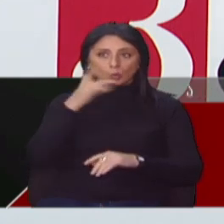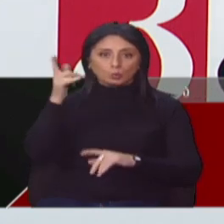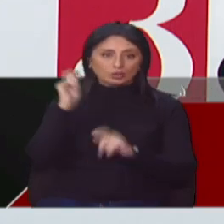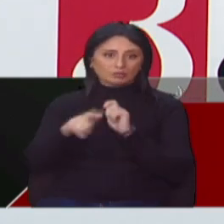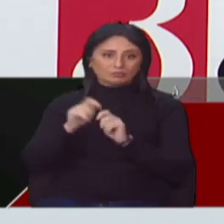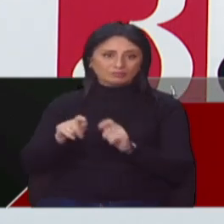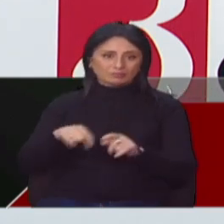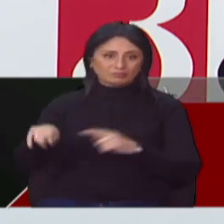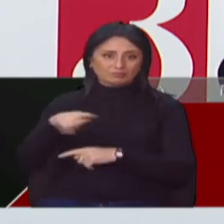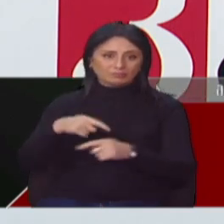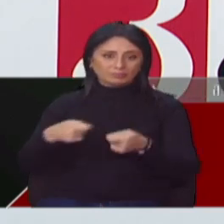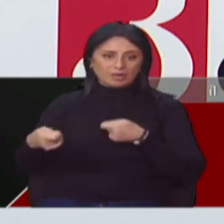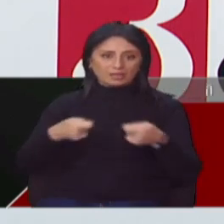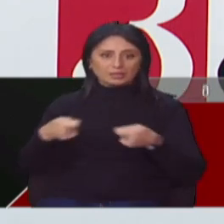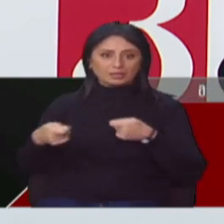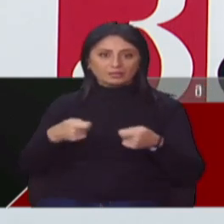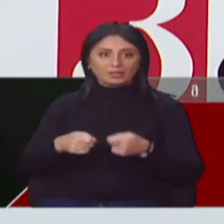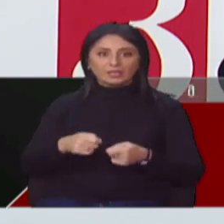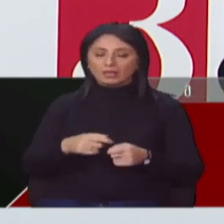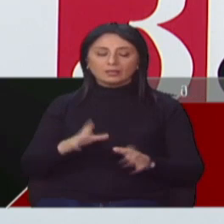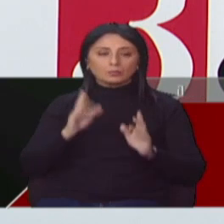უცხოეთიდან იმართება ფაქტიურად,